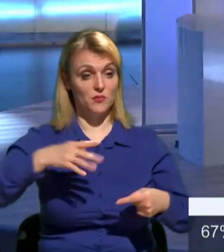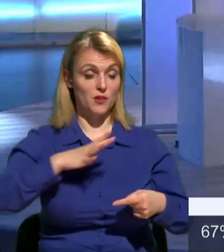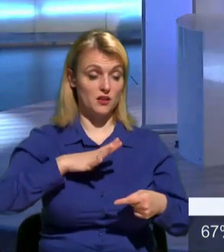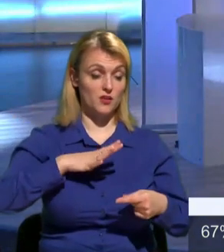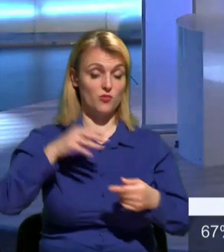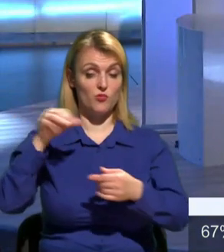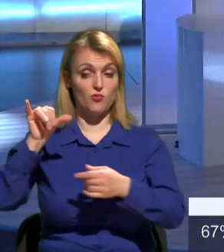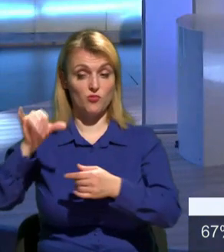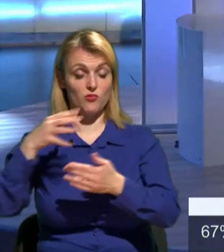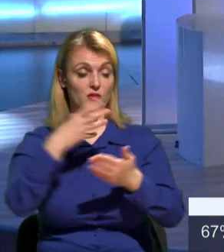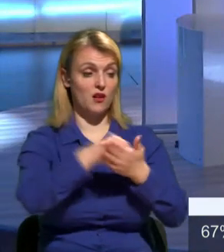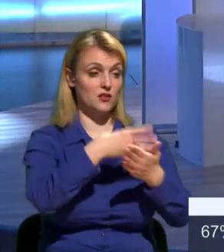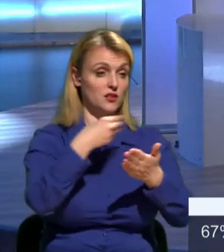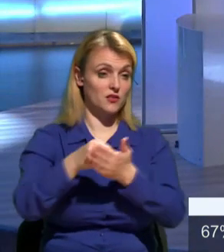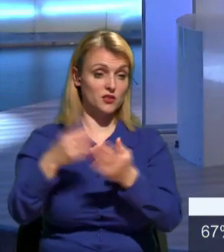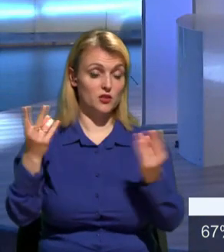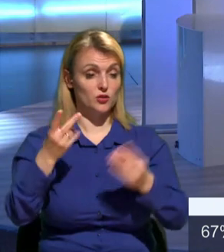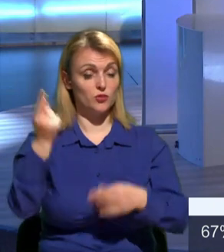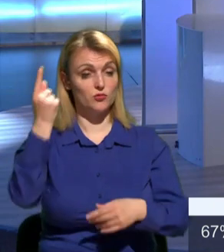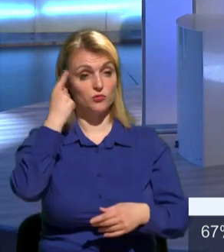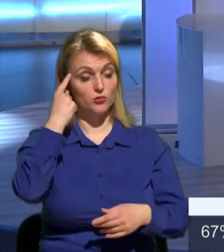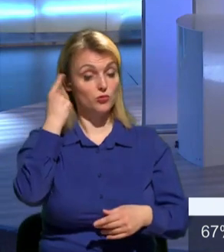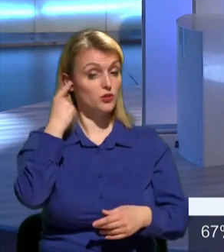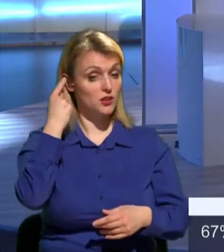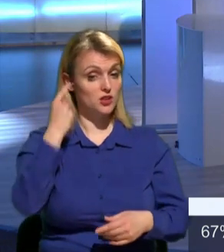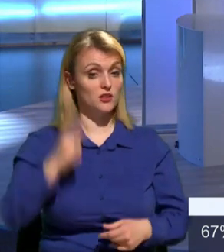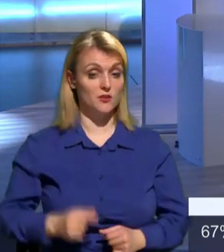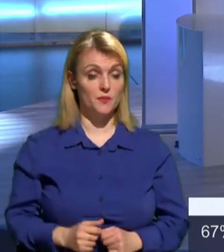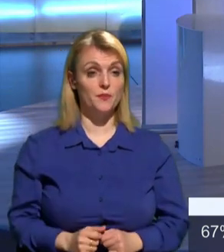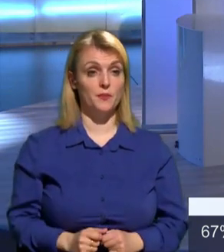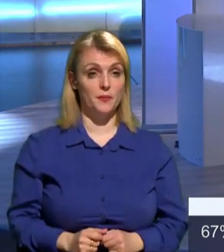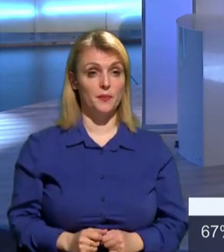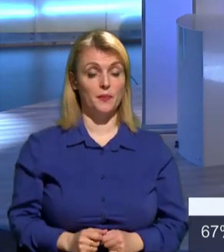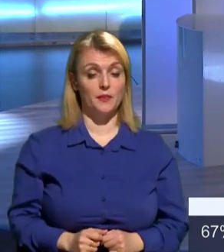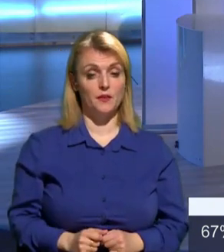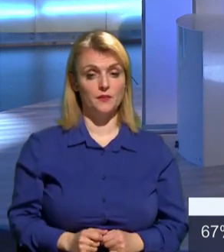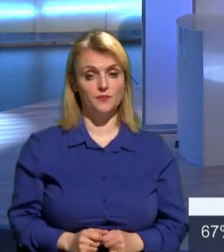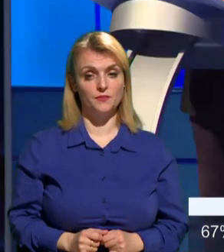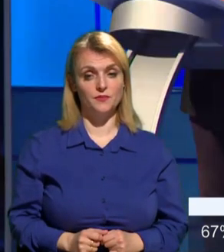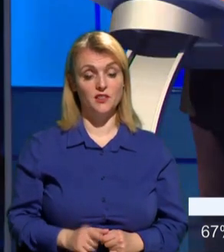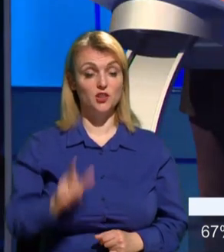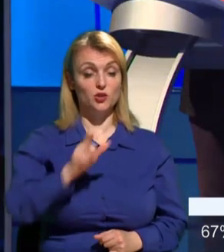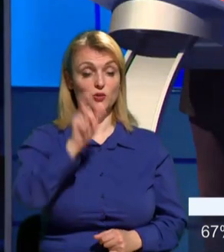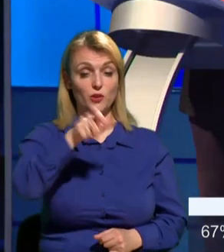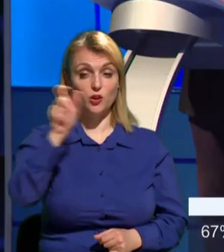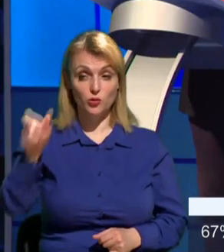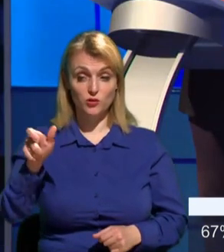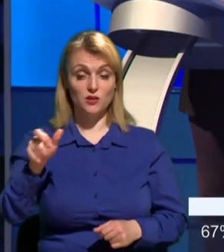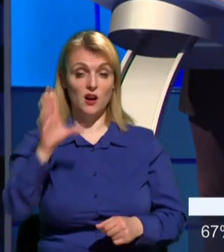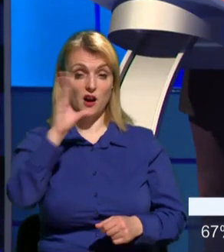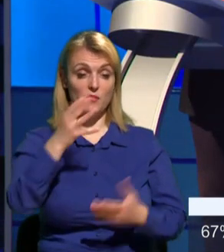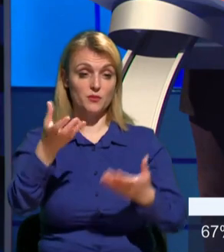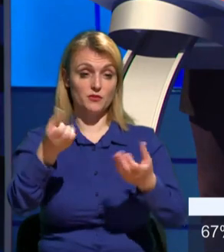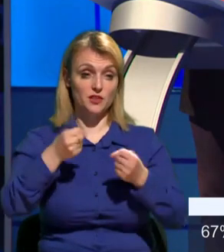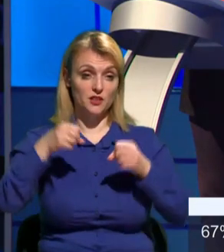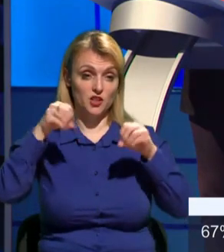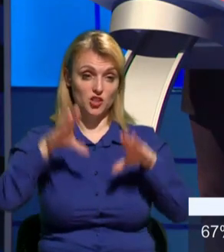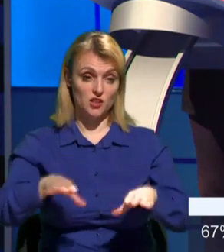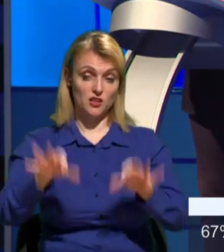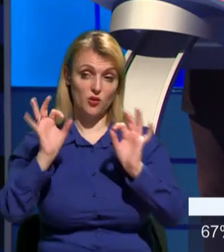și orice platformă de acest sens confirmă și permite alegătorul să facă decizia corectă într-un proces